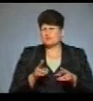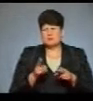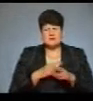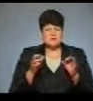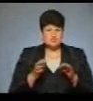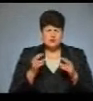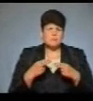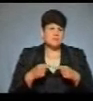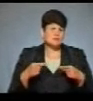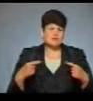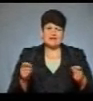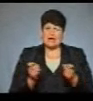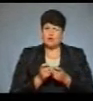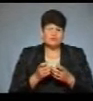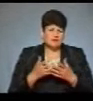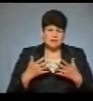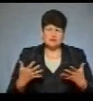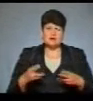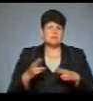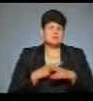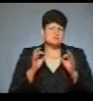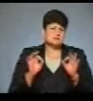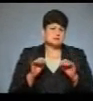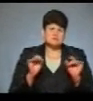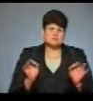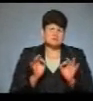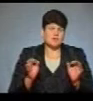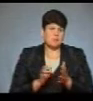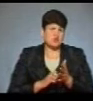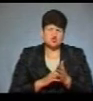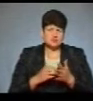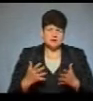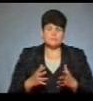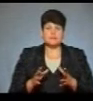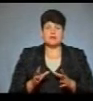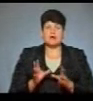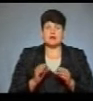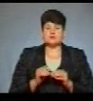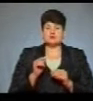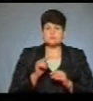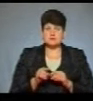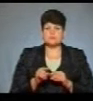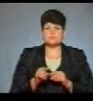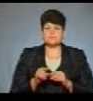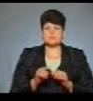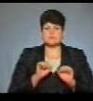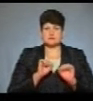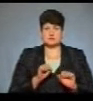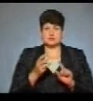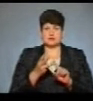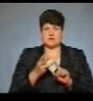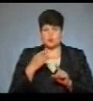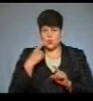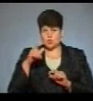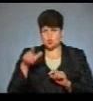без будь-яких конфліктів на те, без будь-яких причин. І разом з тим прикривають третю особу,